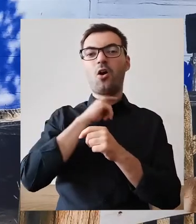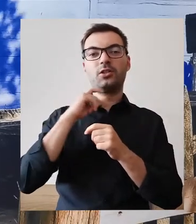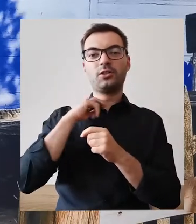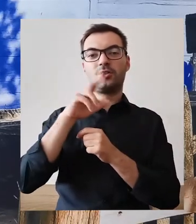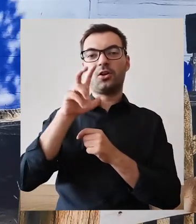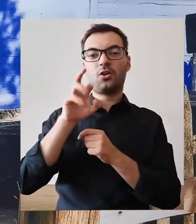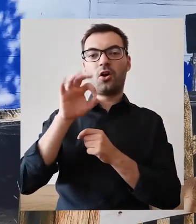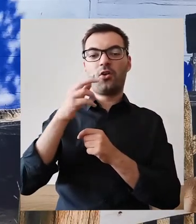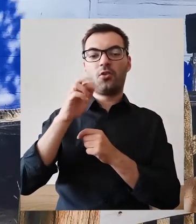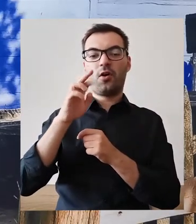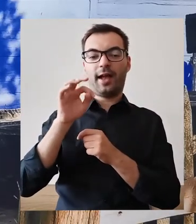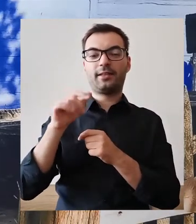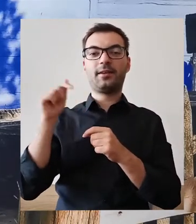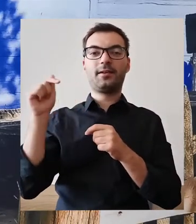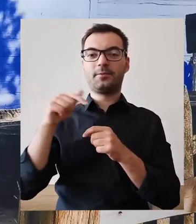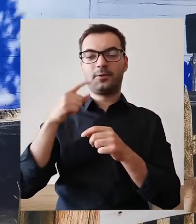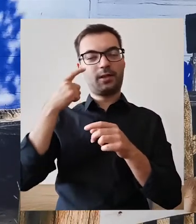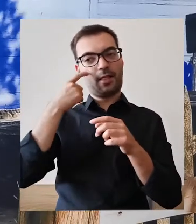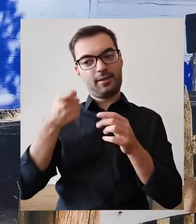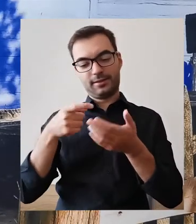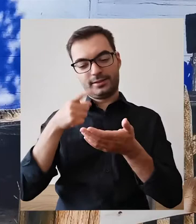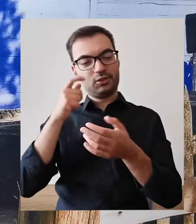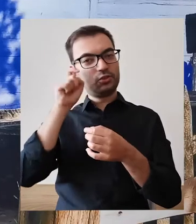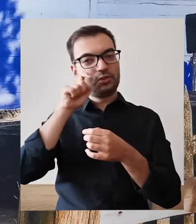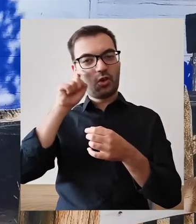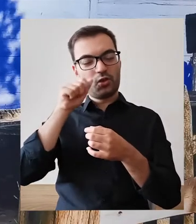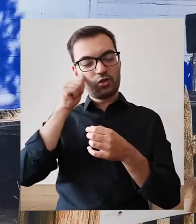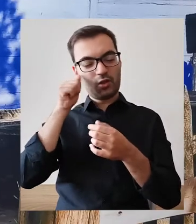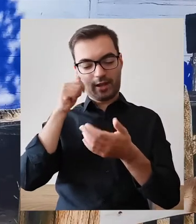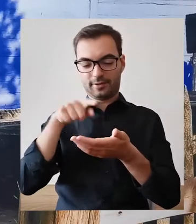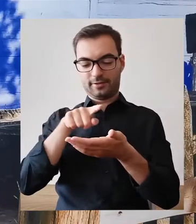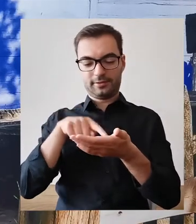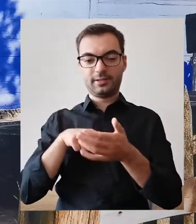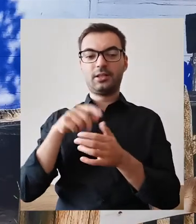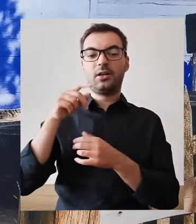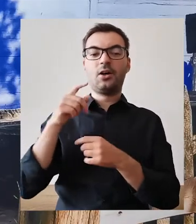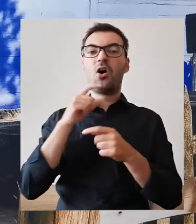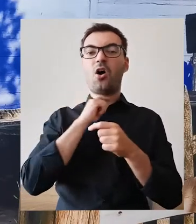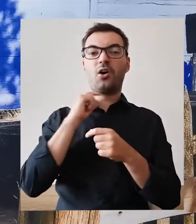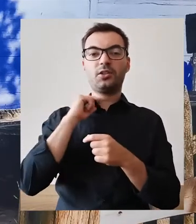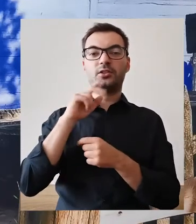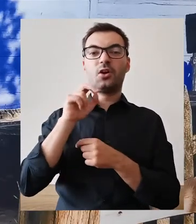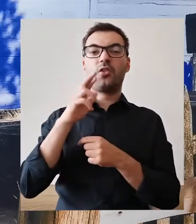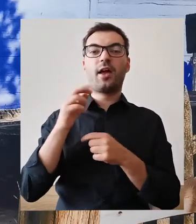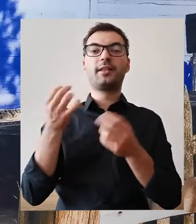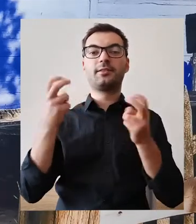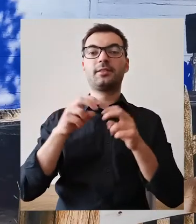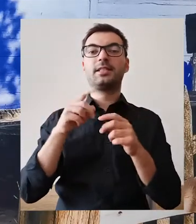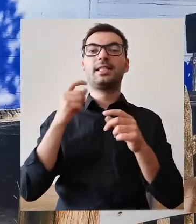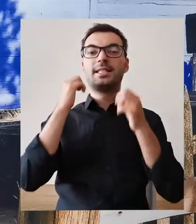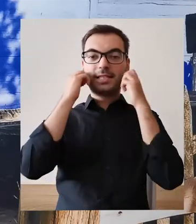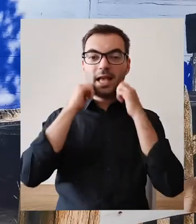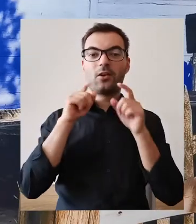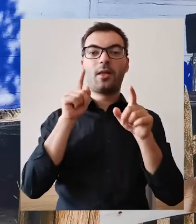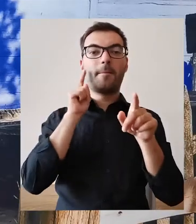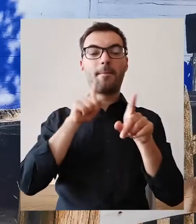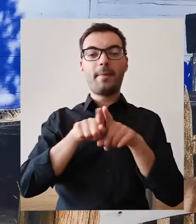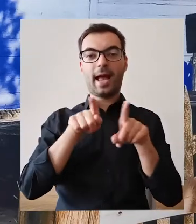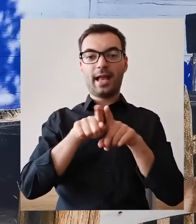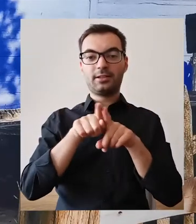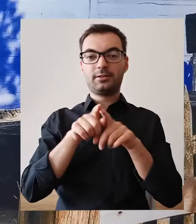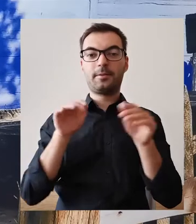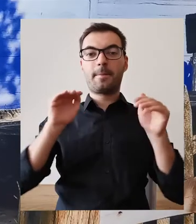już nie mogę nie skorzystać ze ściągi ponieważ ojciec konrad założył tak zakłada braci mniejszych